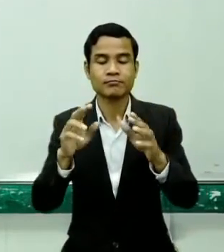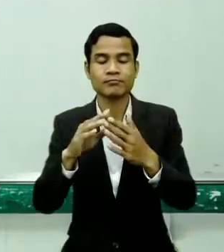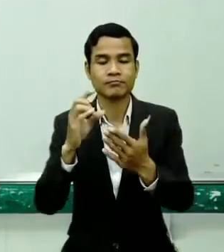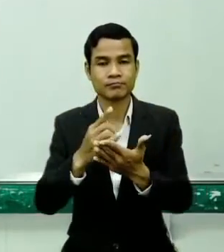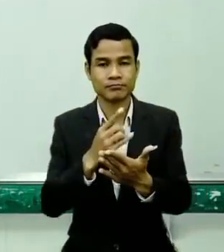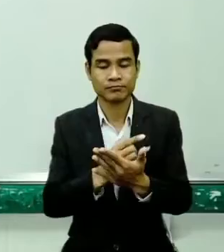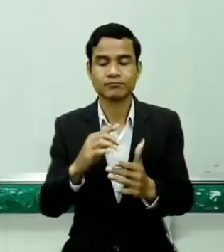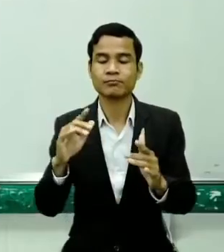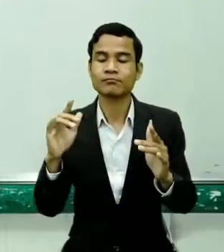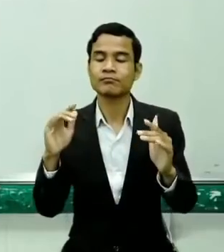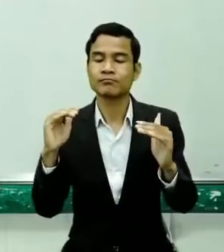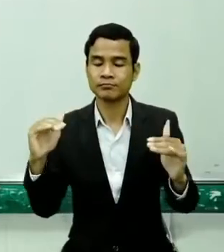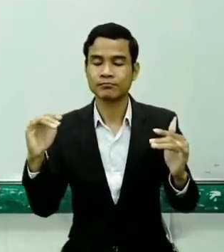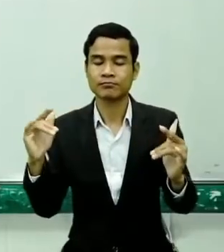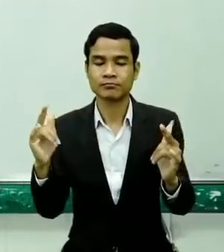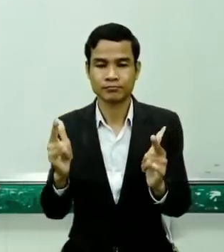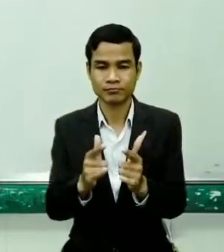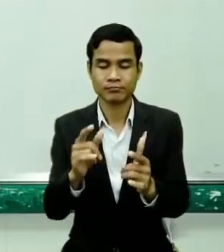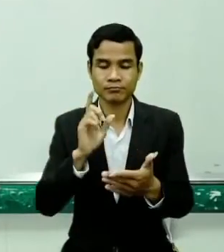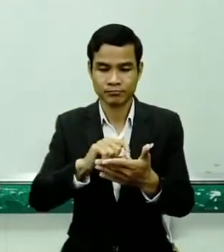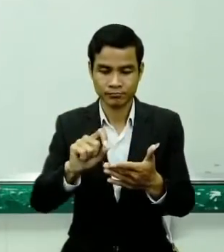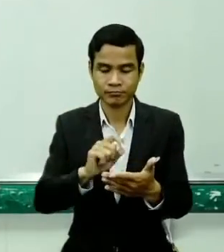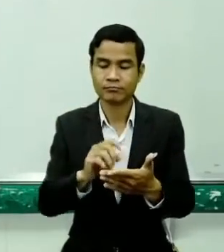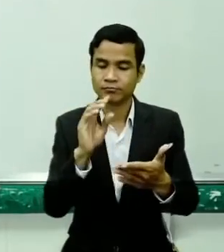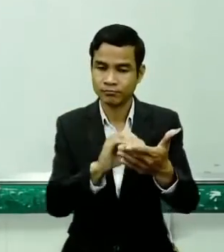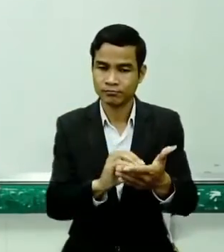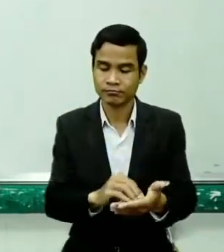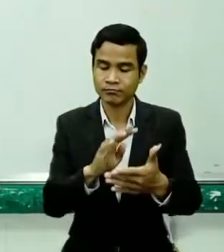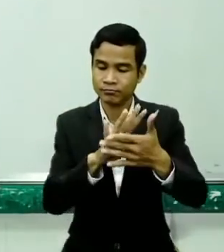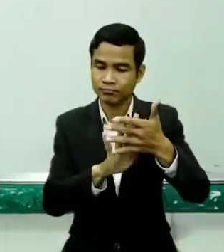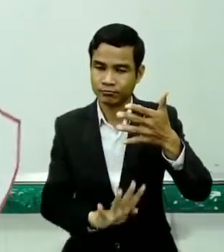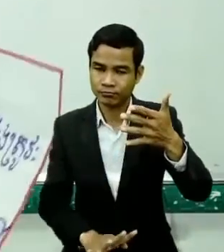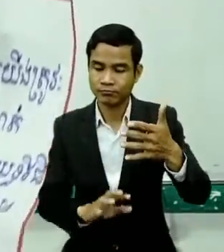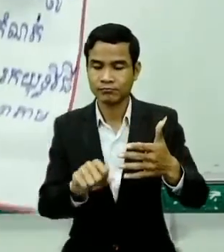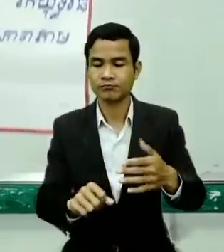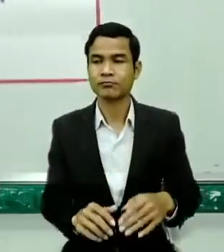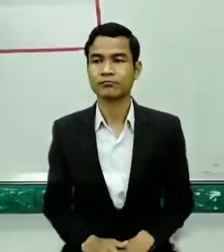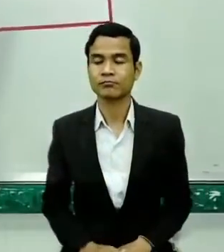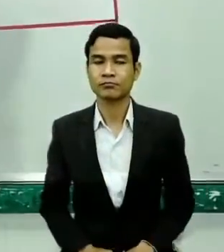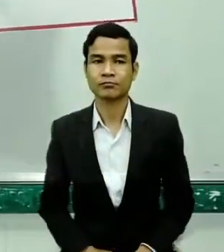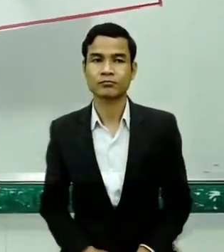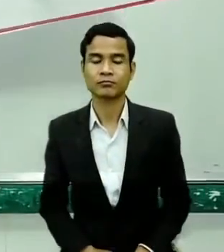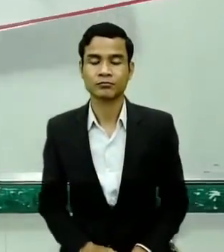Đại dương bạn cho rùm chón cổ rong chì mùi khí ẩm bánh mạnh.